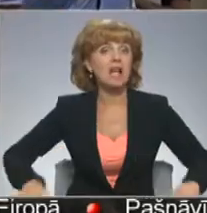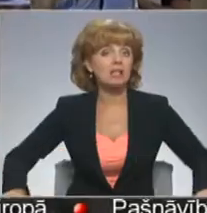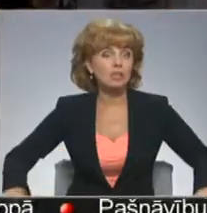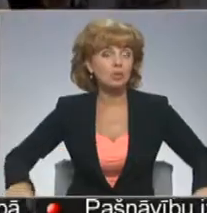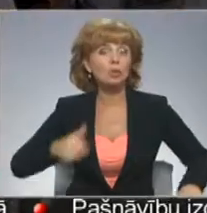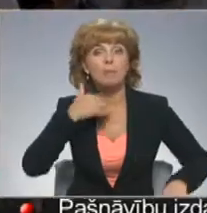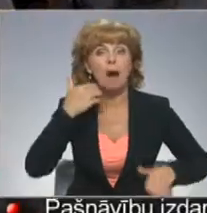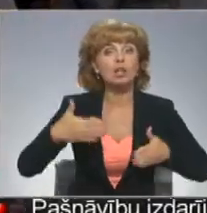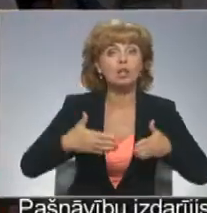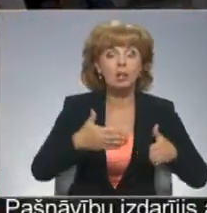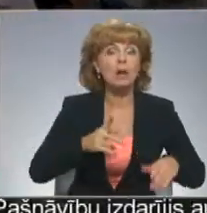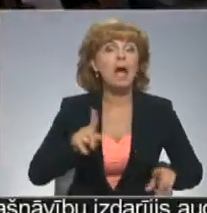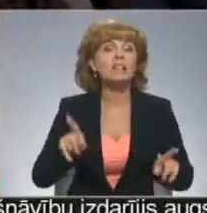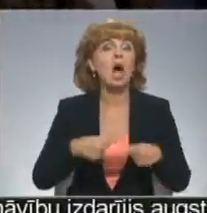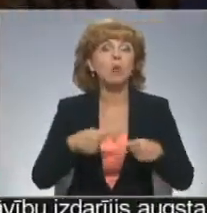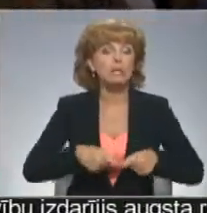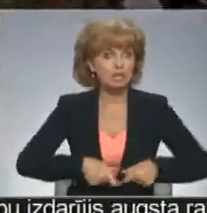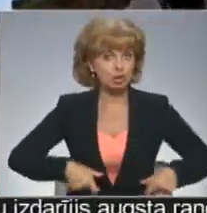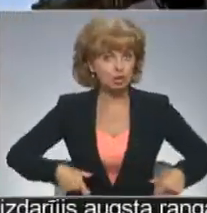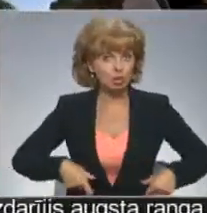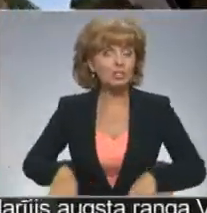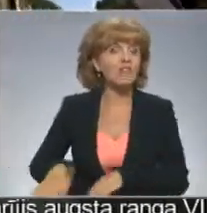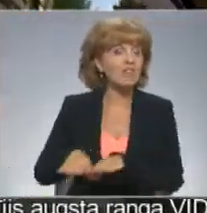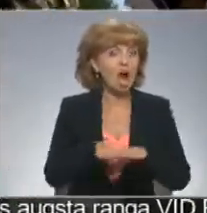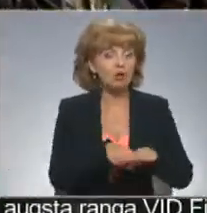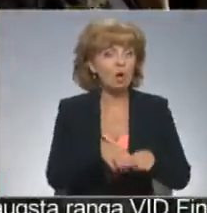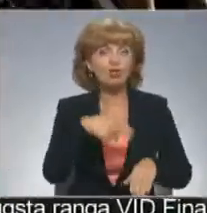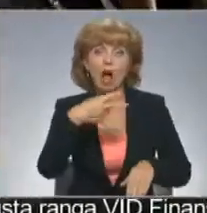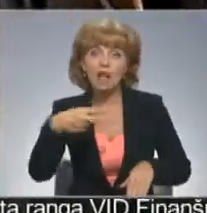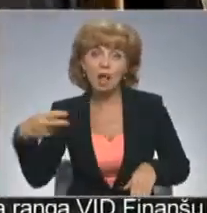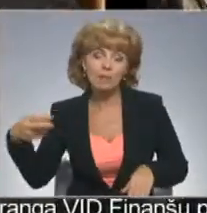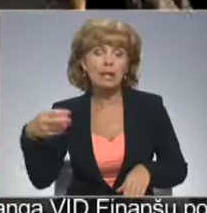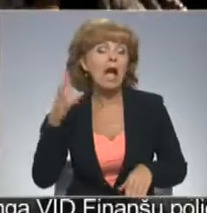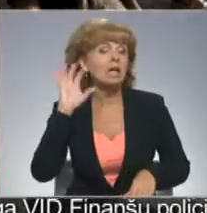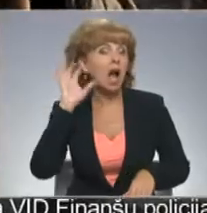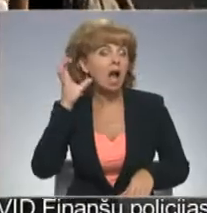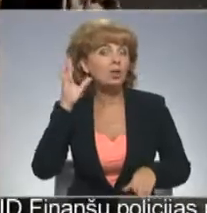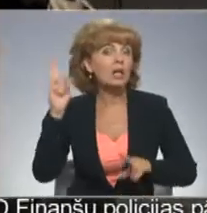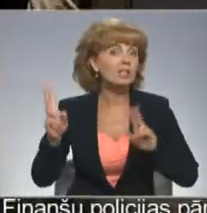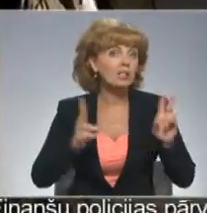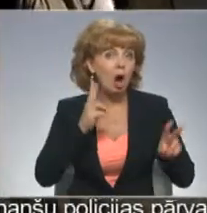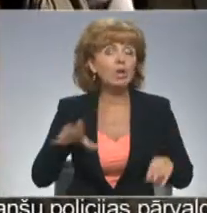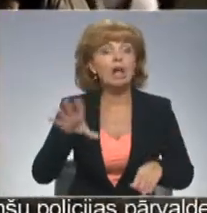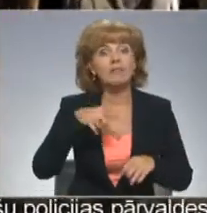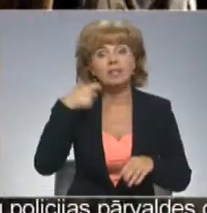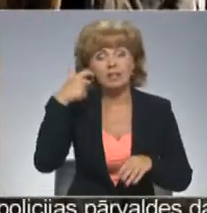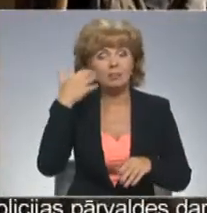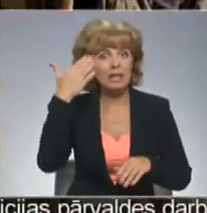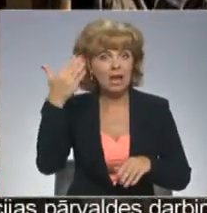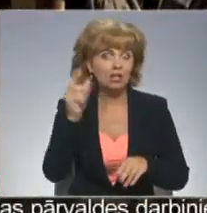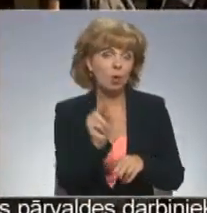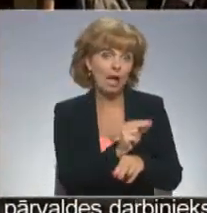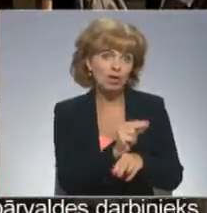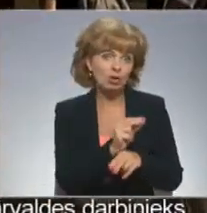ceļā. Tautiskās jostas, kuras izmantoja kā vienojošu elementu un kā skanēja radio aparāti. To visu filmā iecerēts restaurēt,